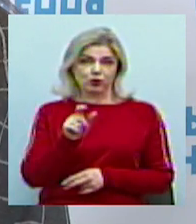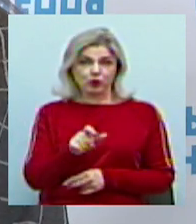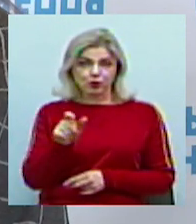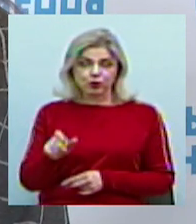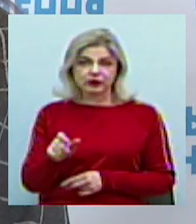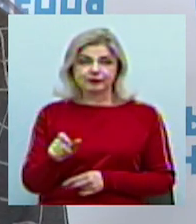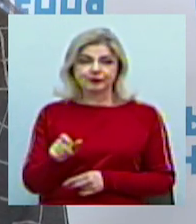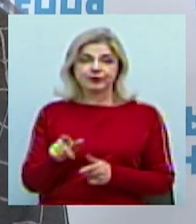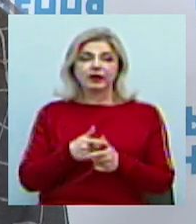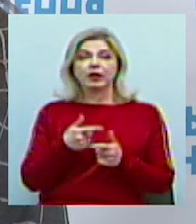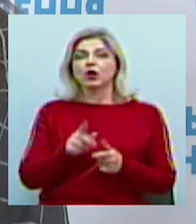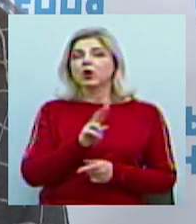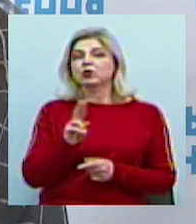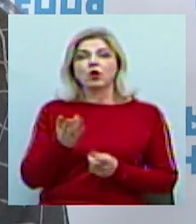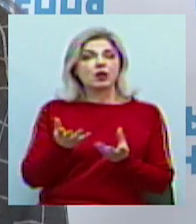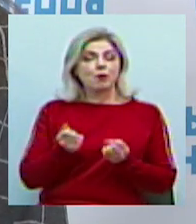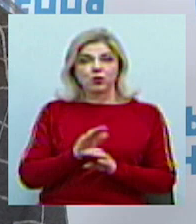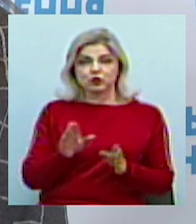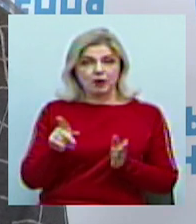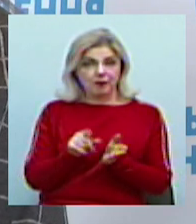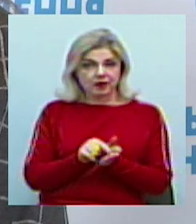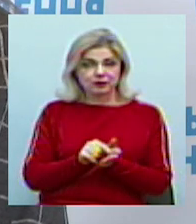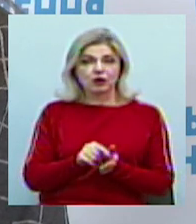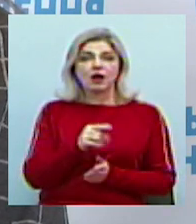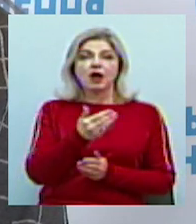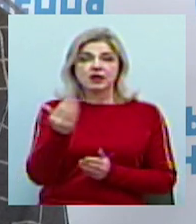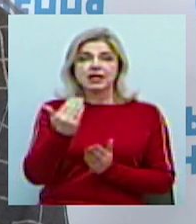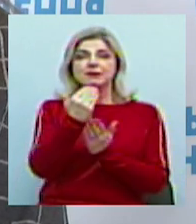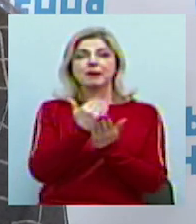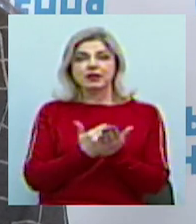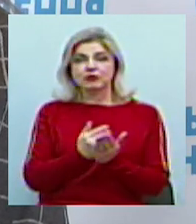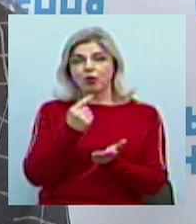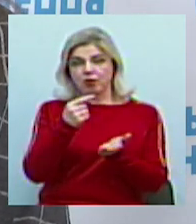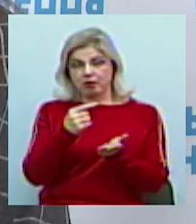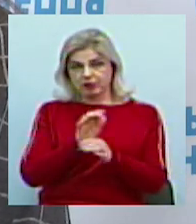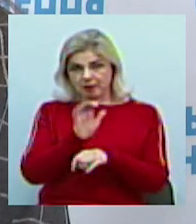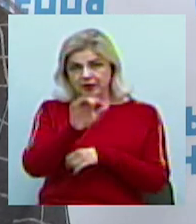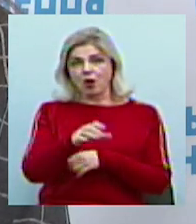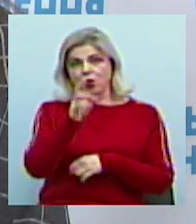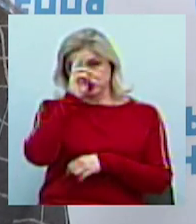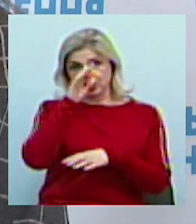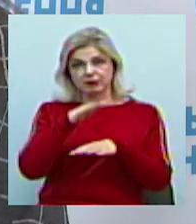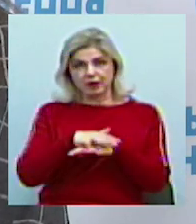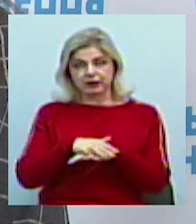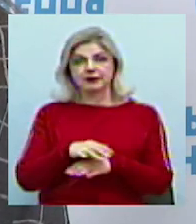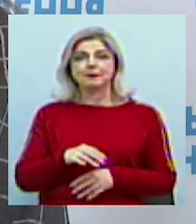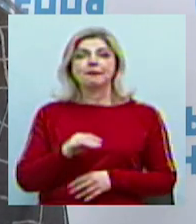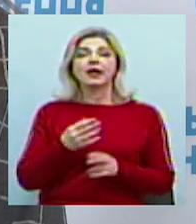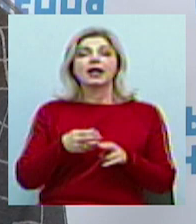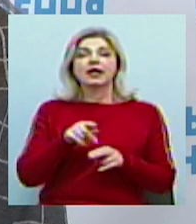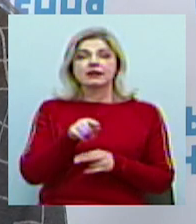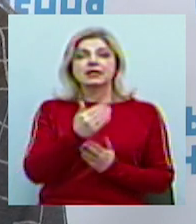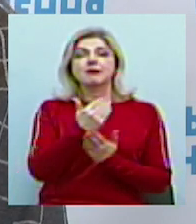або ті громадяни, які не отримують пенсію, то вони, ці списки потрапили до Ощадбанку. Відповідно, далі ті списки,